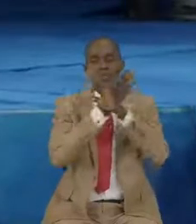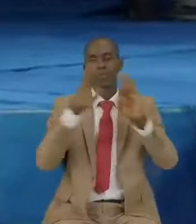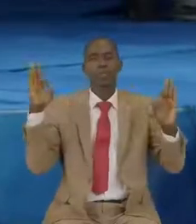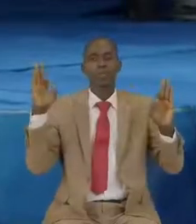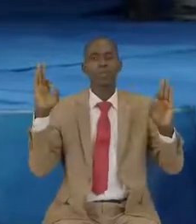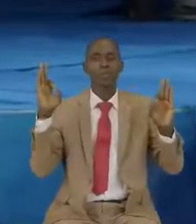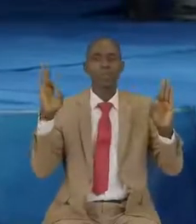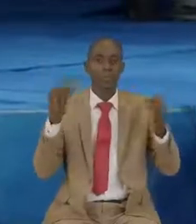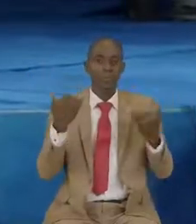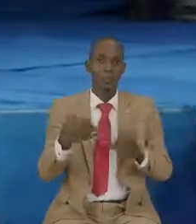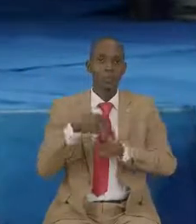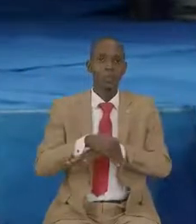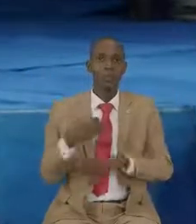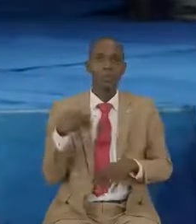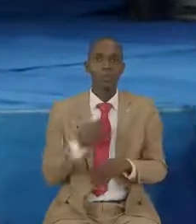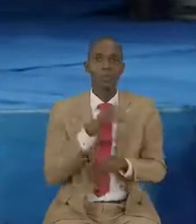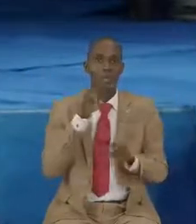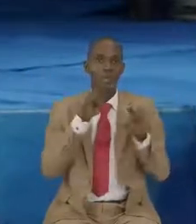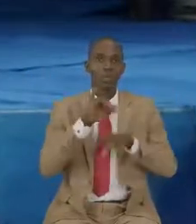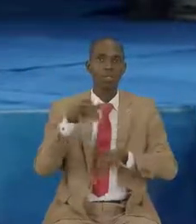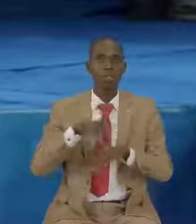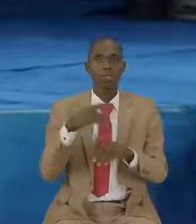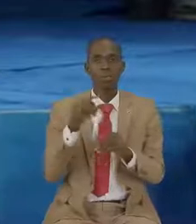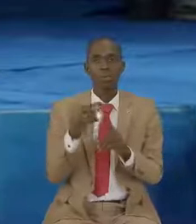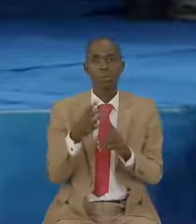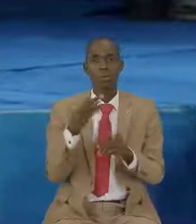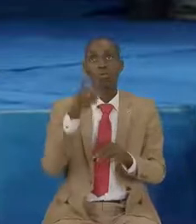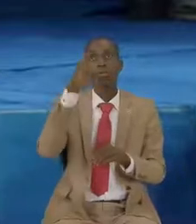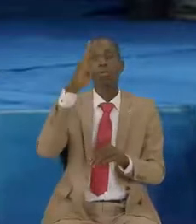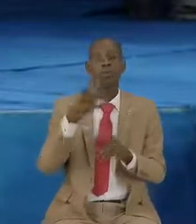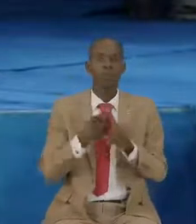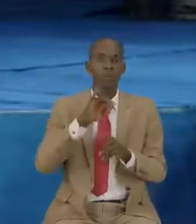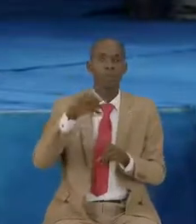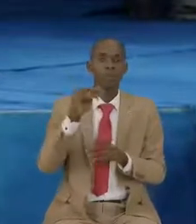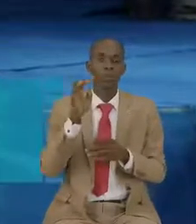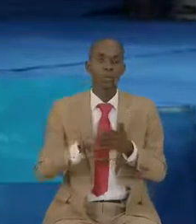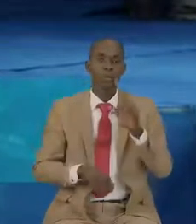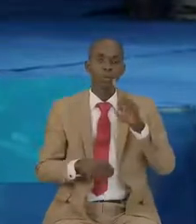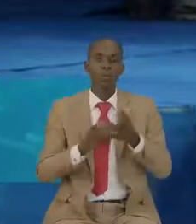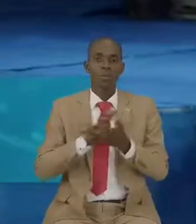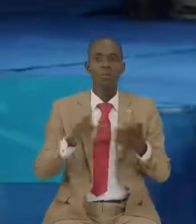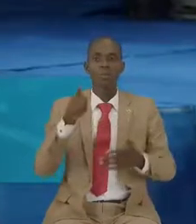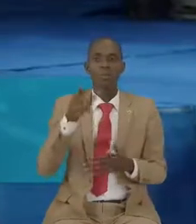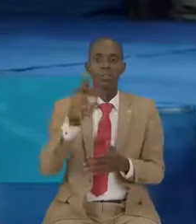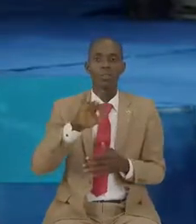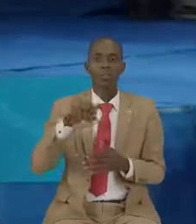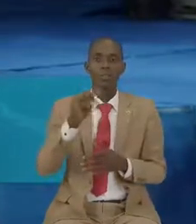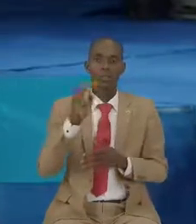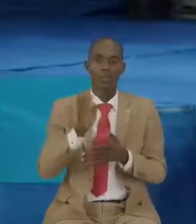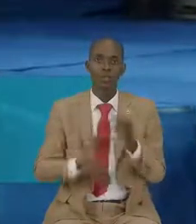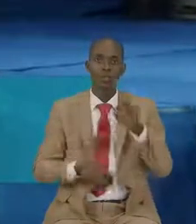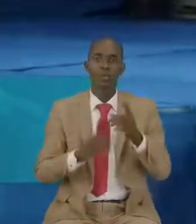une soirée de percée surnaturelle. Ce soir, nous allons voir